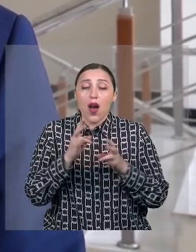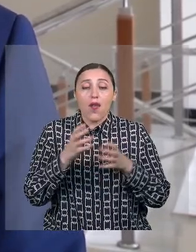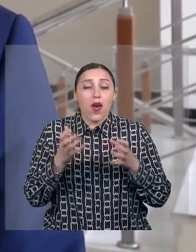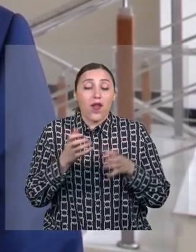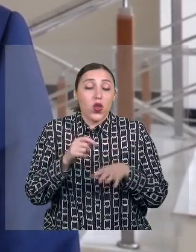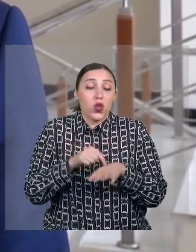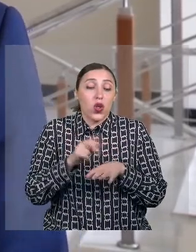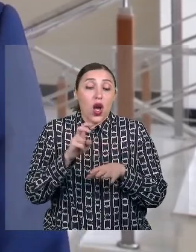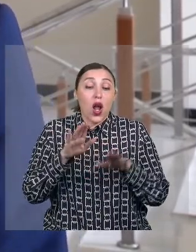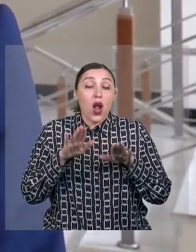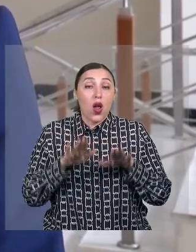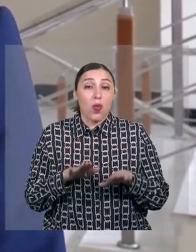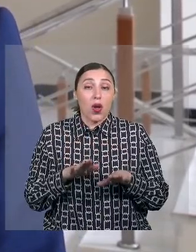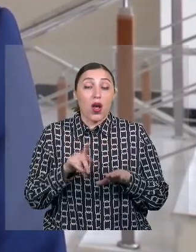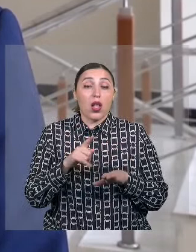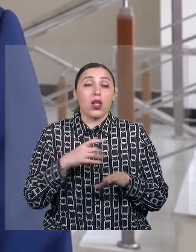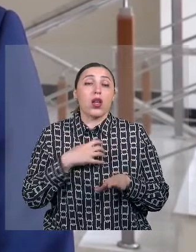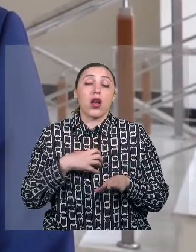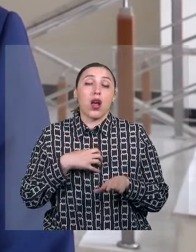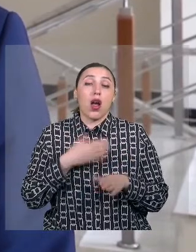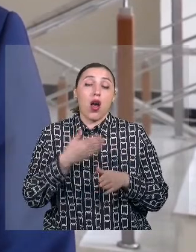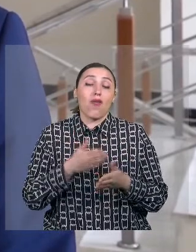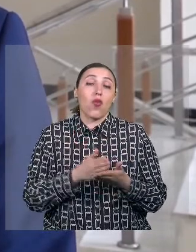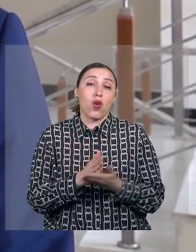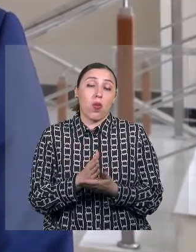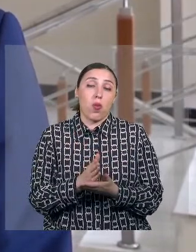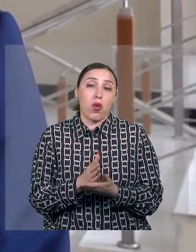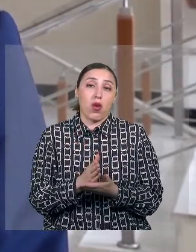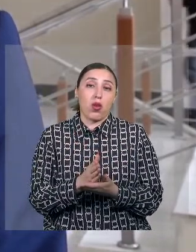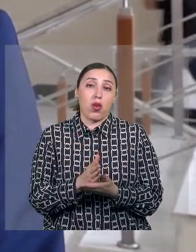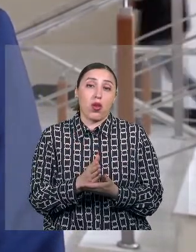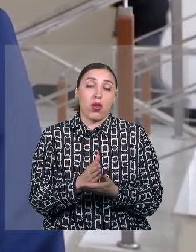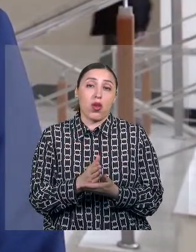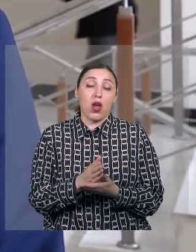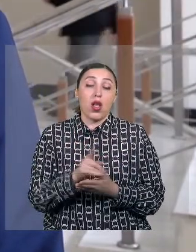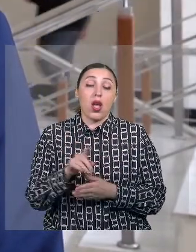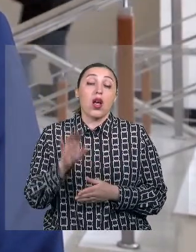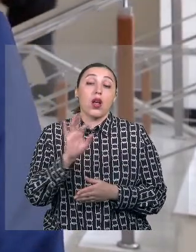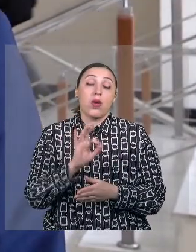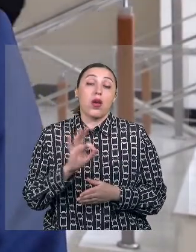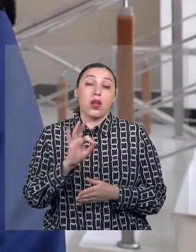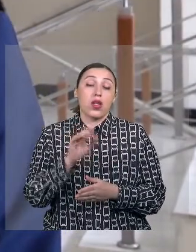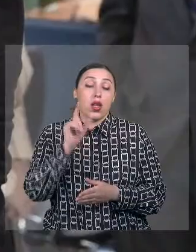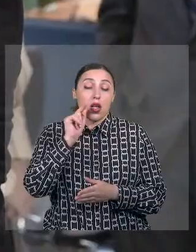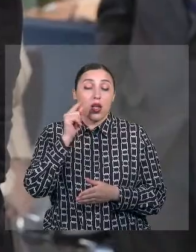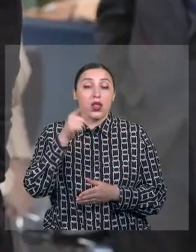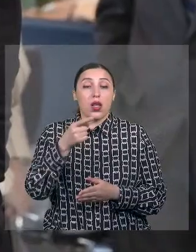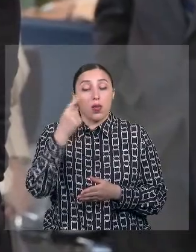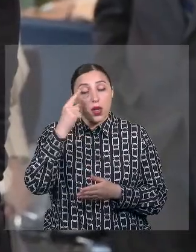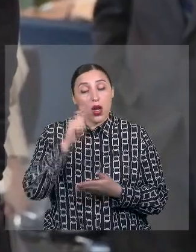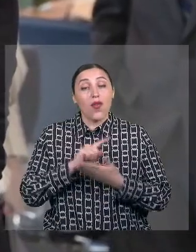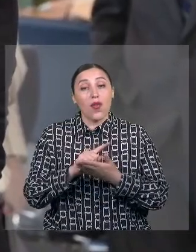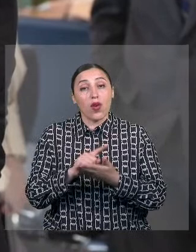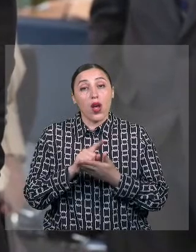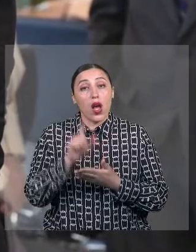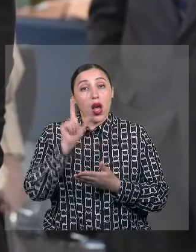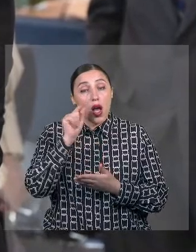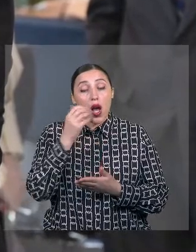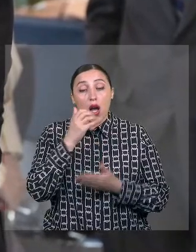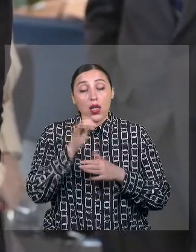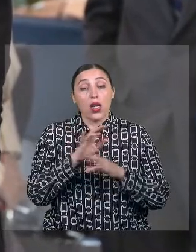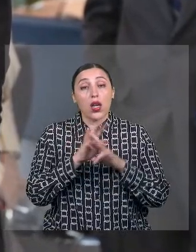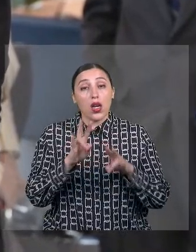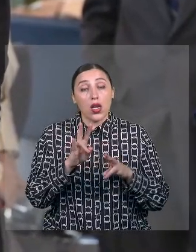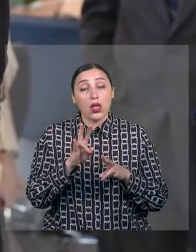Լեռնային Ղարաբաղում։ Սա է գլխավոր նպատակը, և սրա շուրջ է նաև Հայաստանը բանակցում։ Հայաստանի